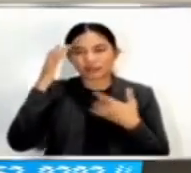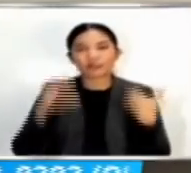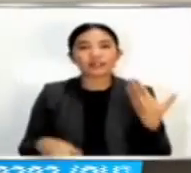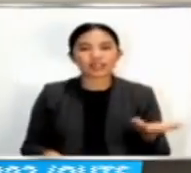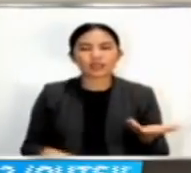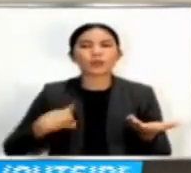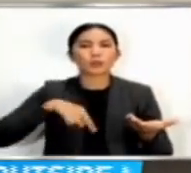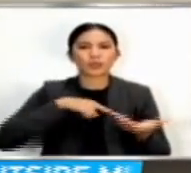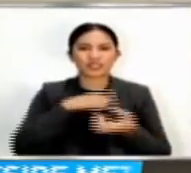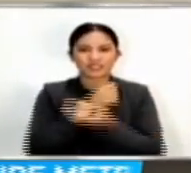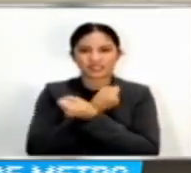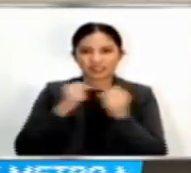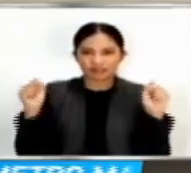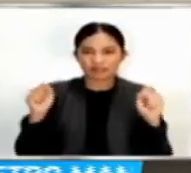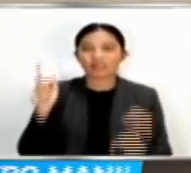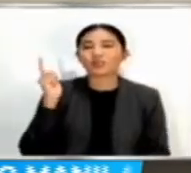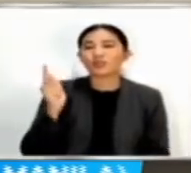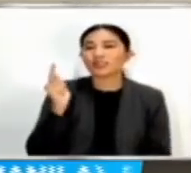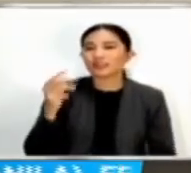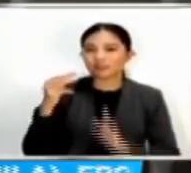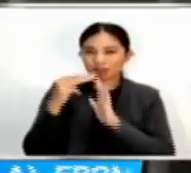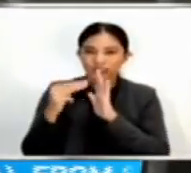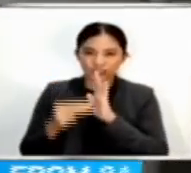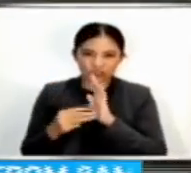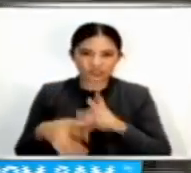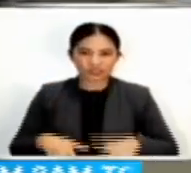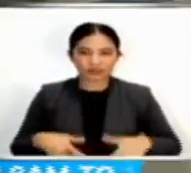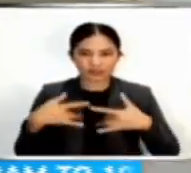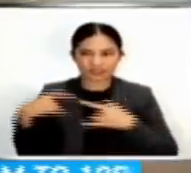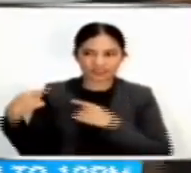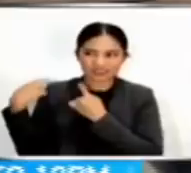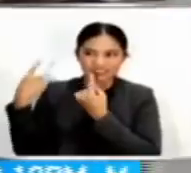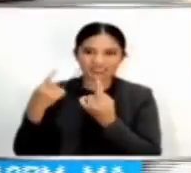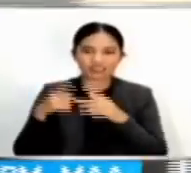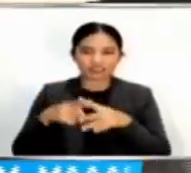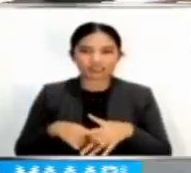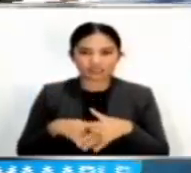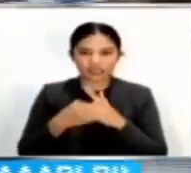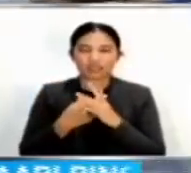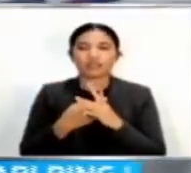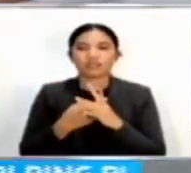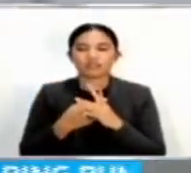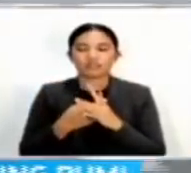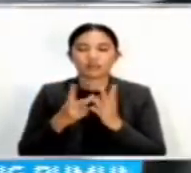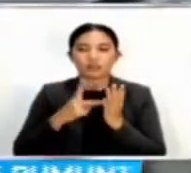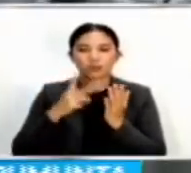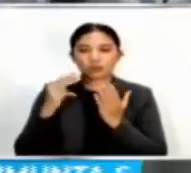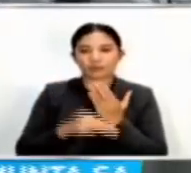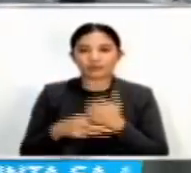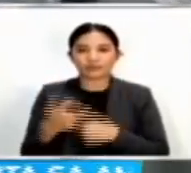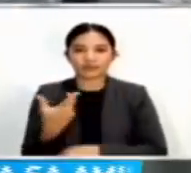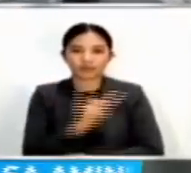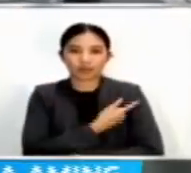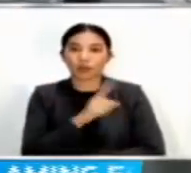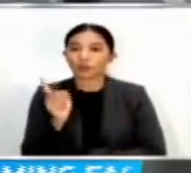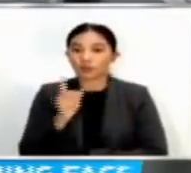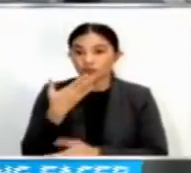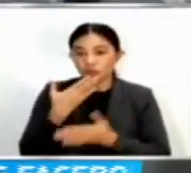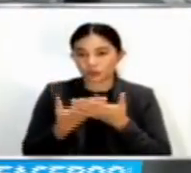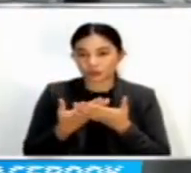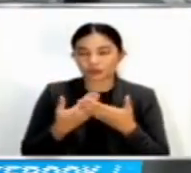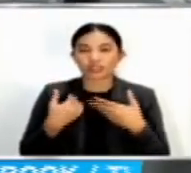natin 20 million since we started the vaccination program. At ang maganda po dyan, meron na po